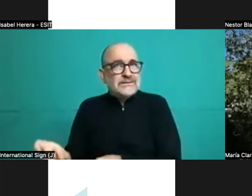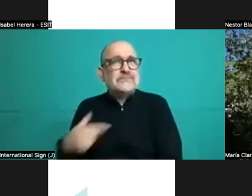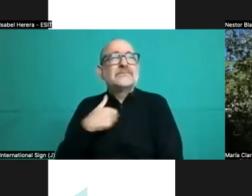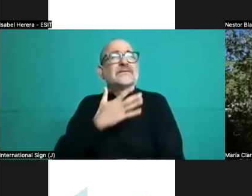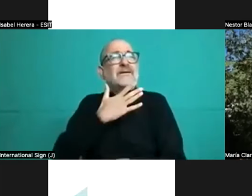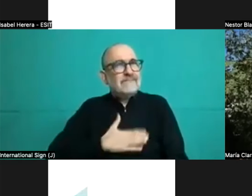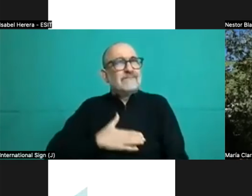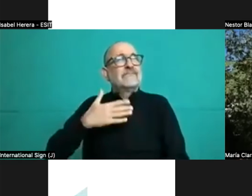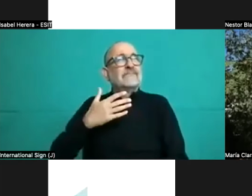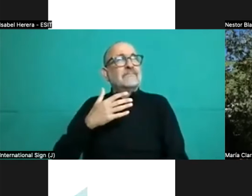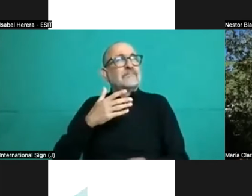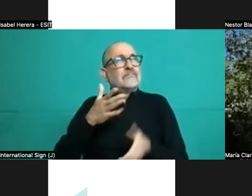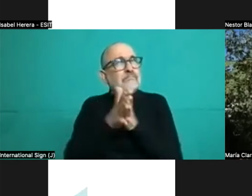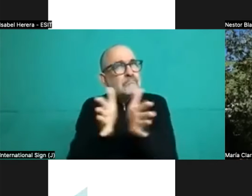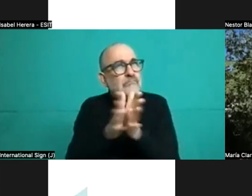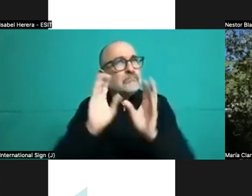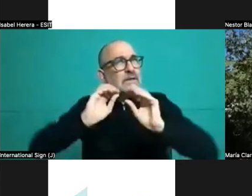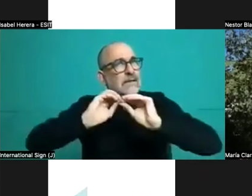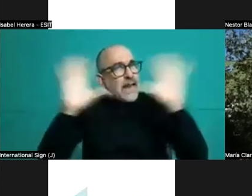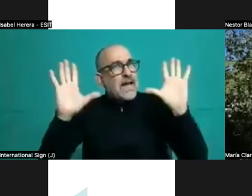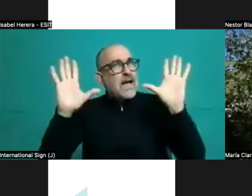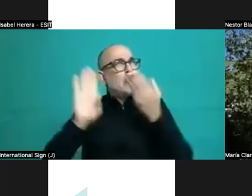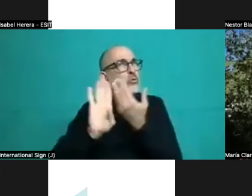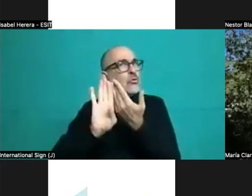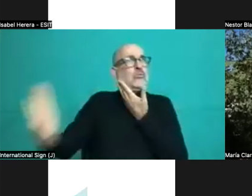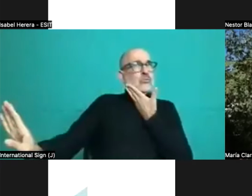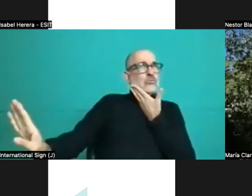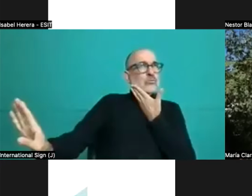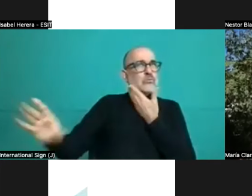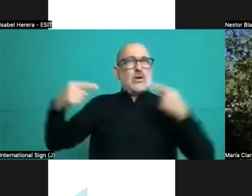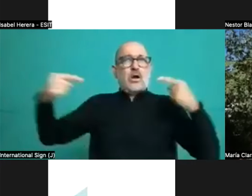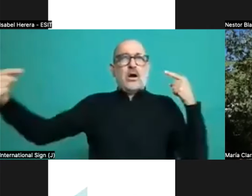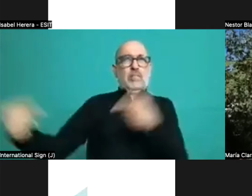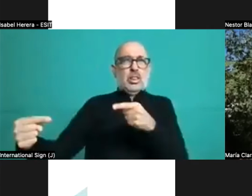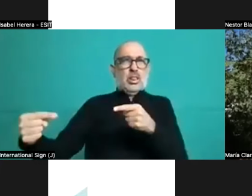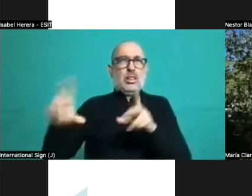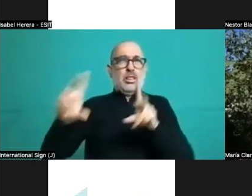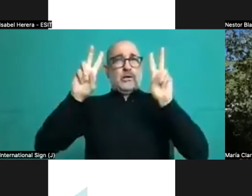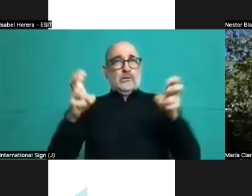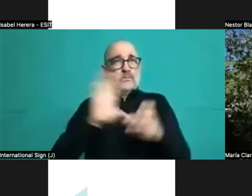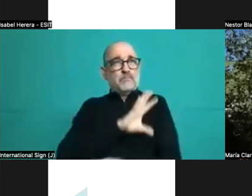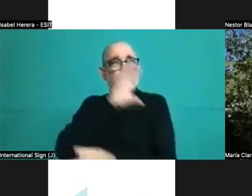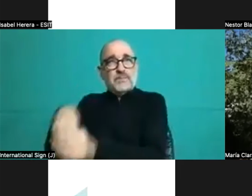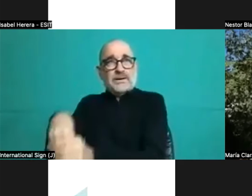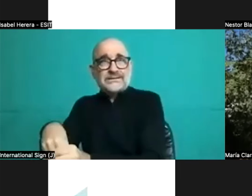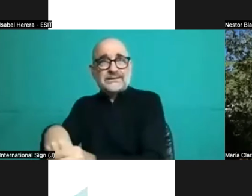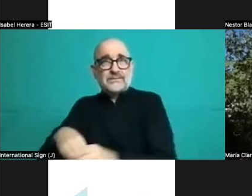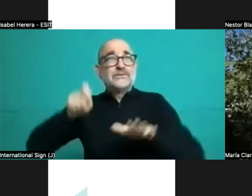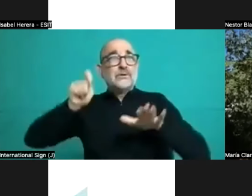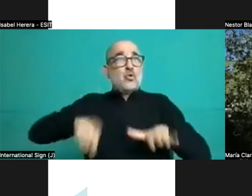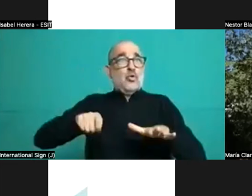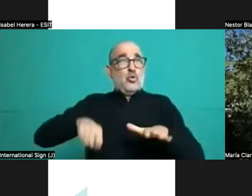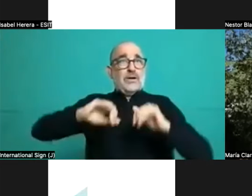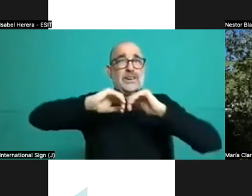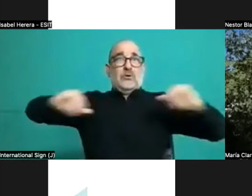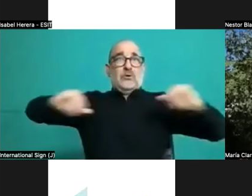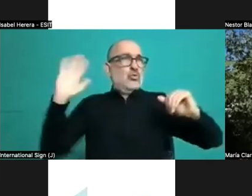veux y participer en amenant cet aspect légal, non juridique, dans la santé des patients.